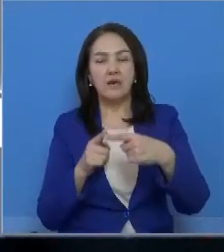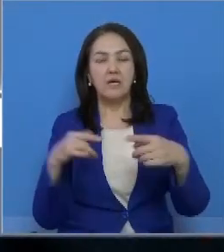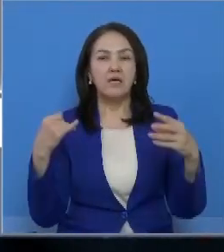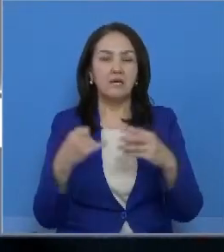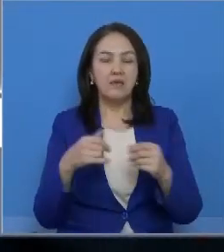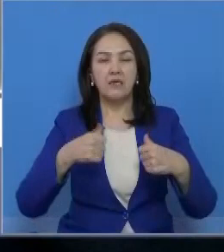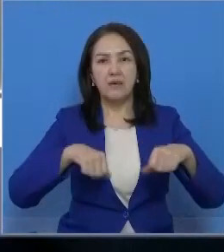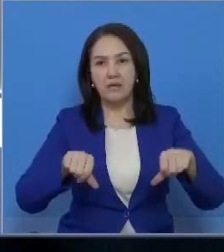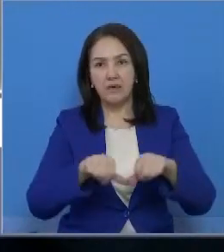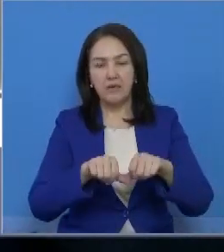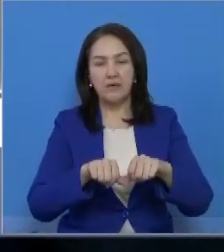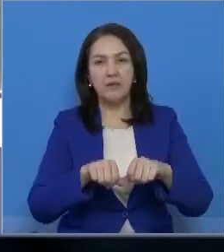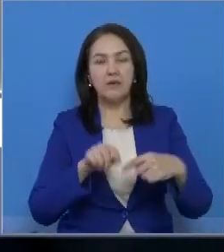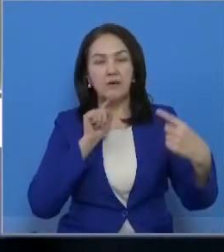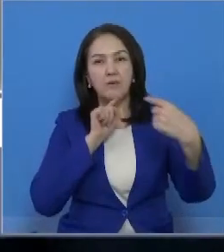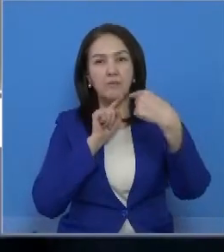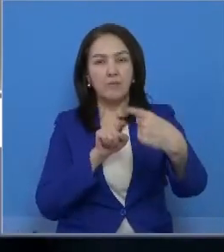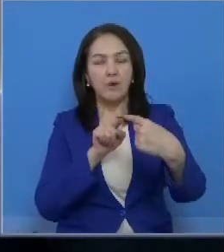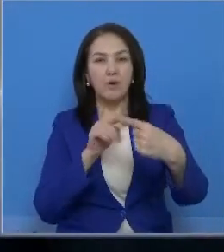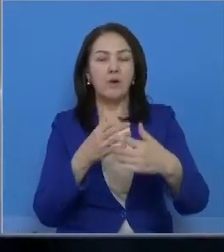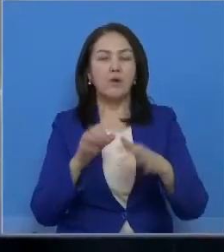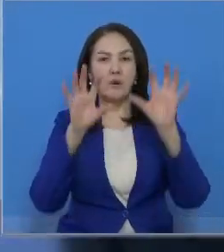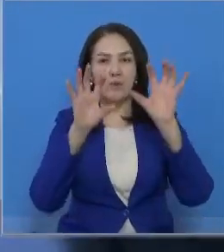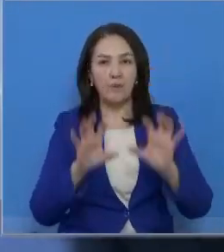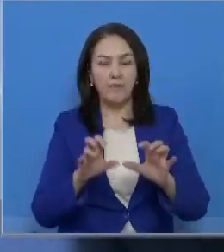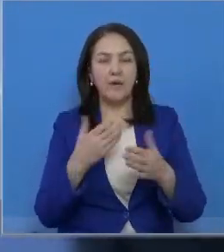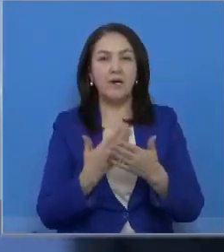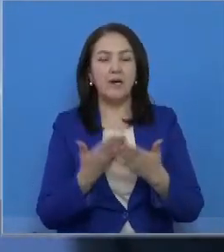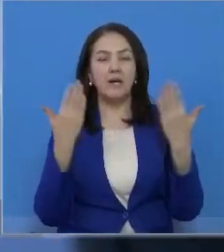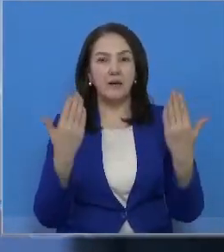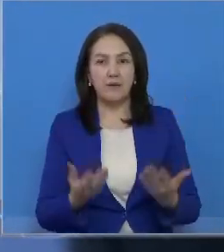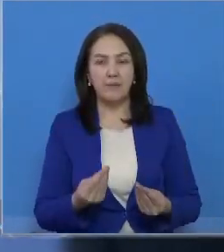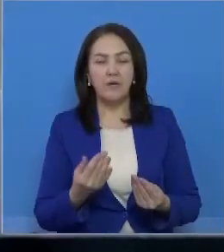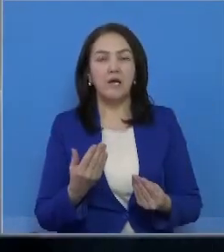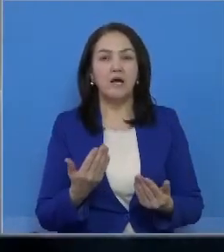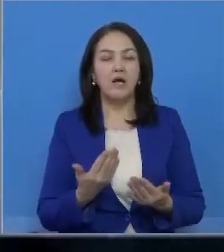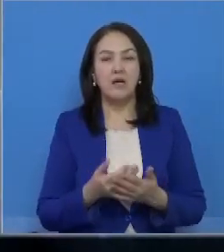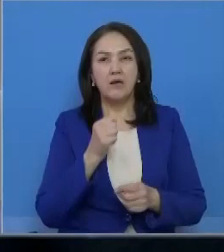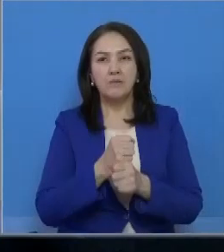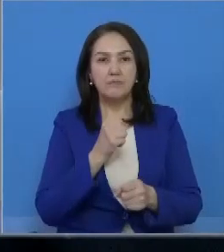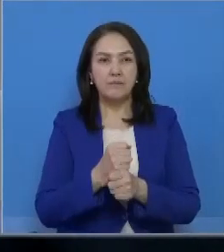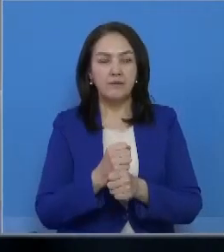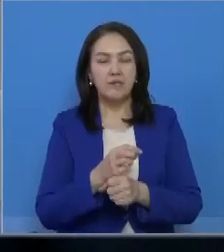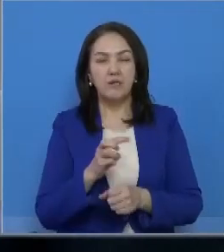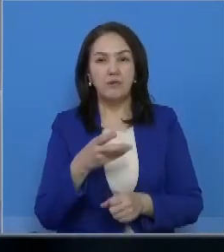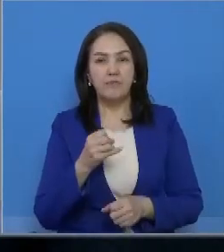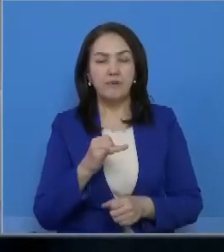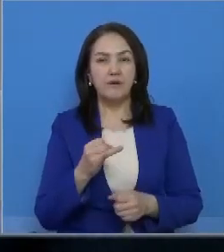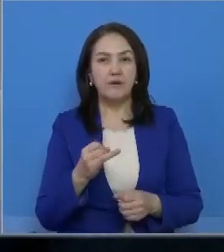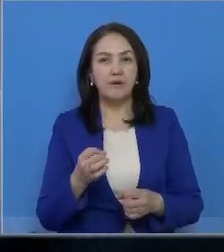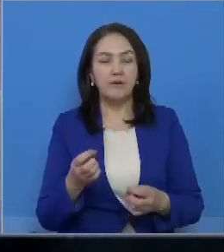земельных комиссий противоречит земельному кодексу на сегодняшний день по результатам работы департамента